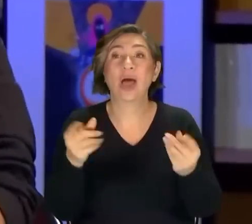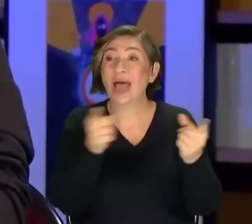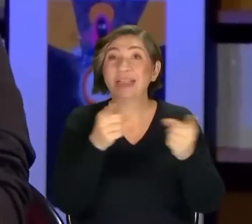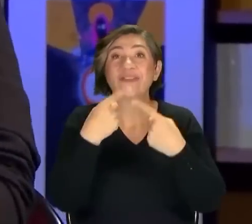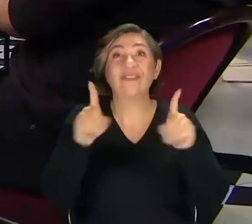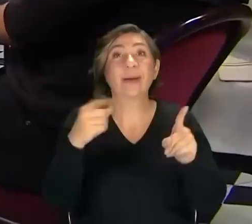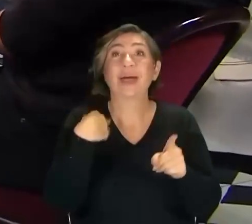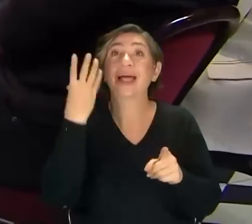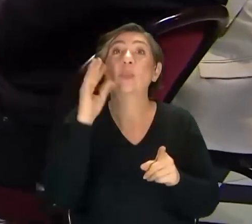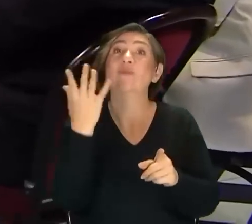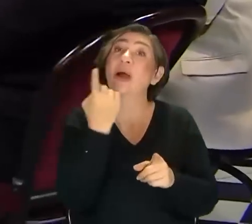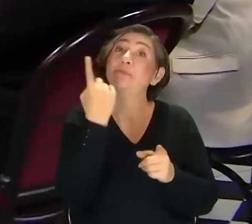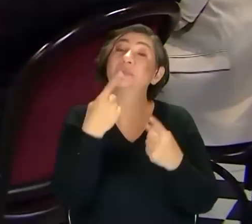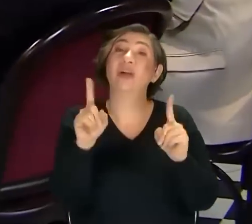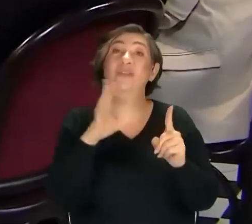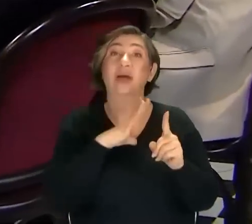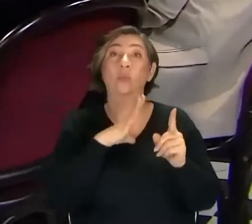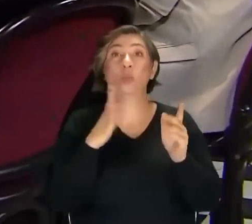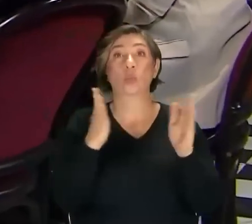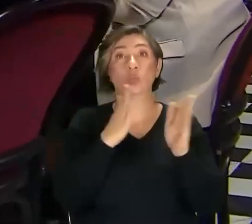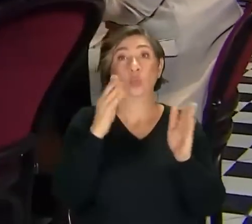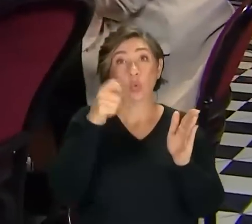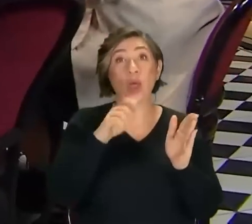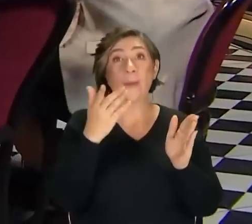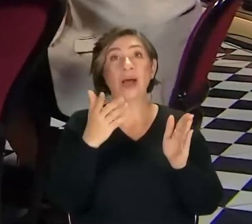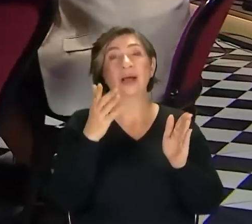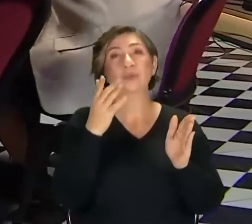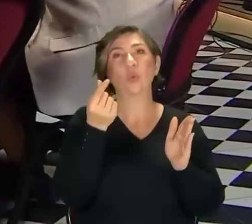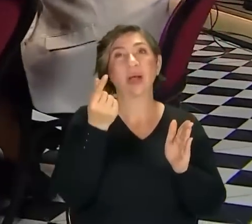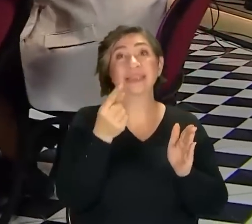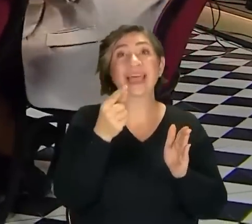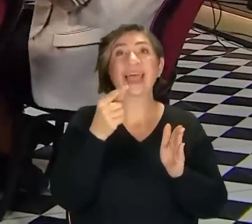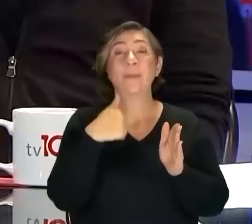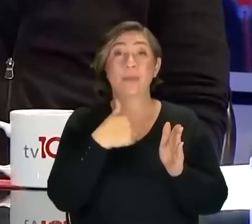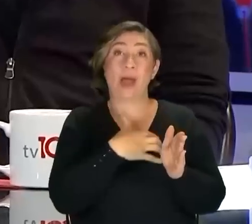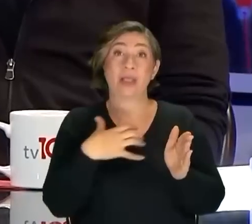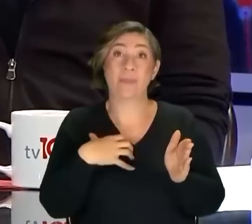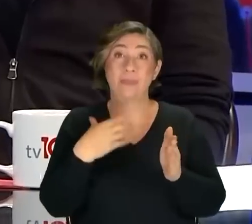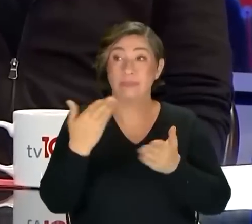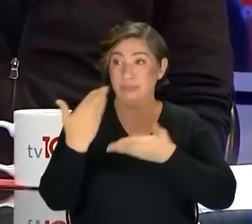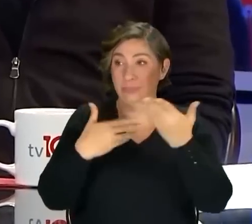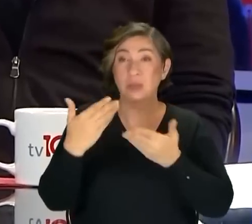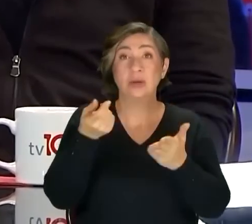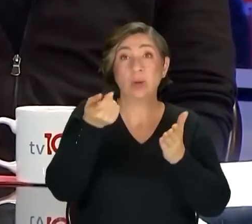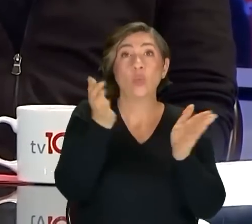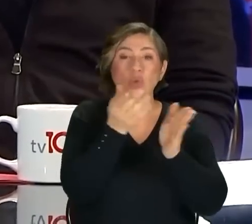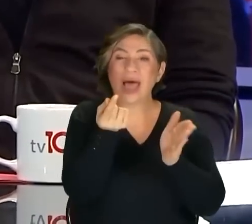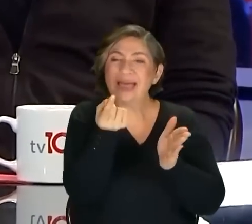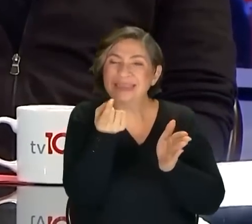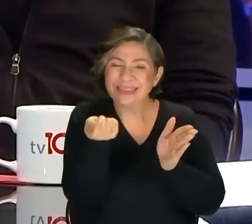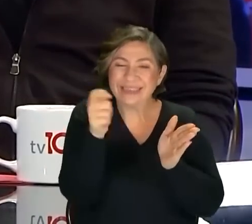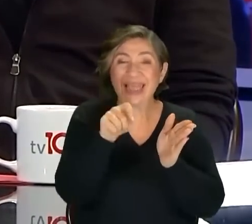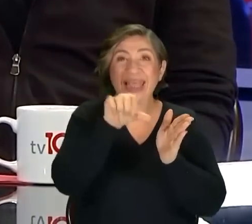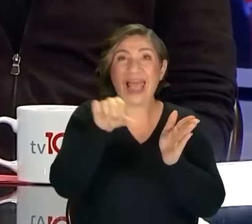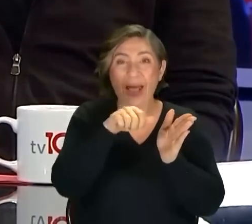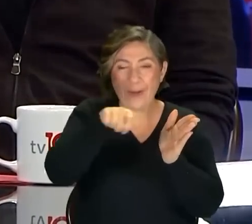Aradaki farkı ben de anlamadım ama demek ki var bir fark yani. Un koyuyor bu arada ama çok az. Kim koyuyor ya? Kıvamını benim annemin tarifine göre konuluyor. Yani çok az yağ